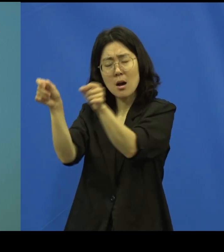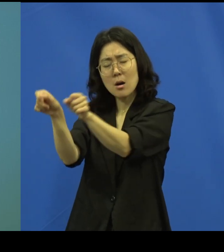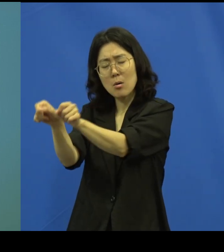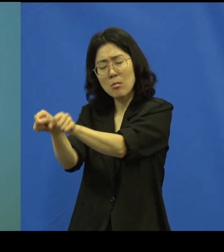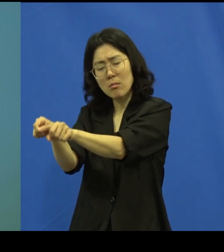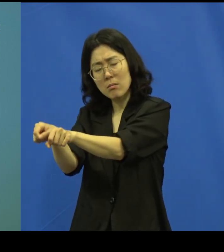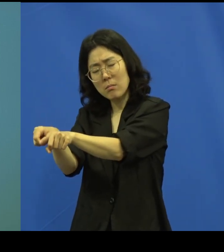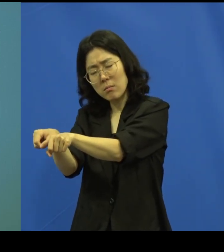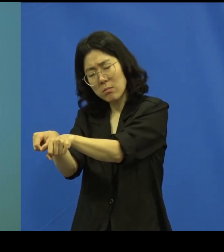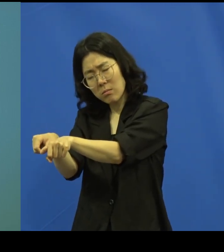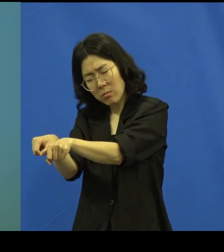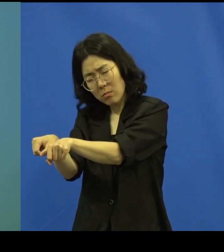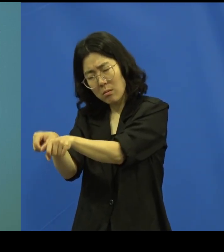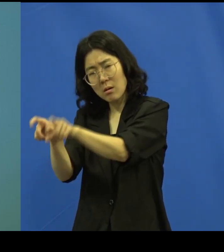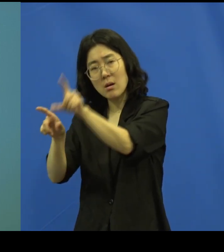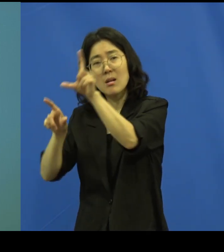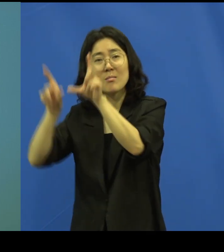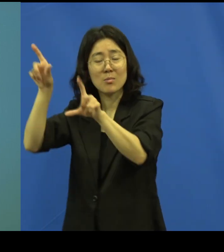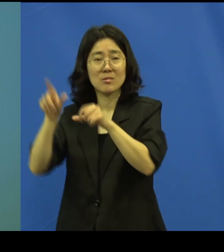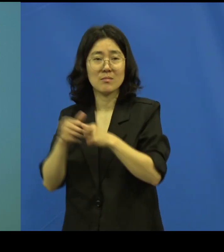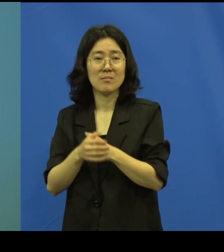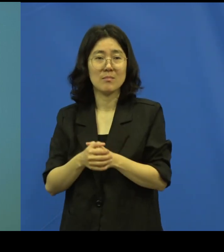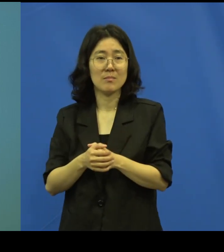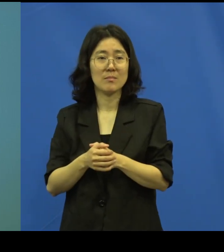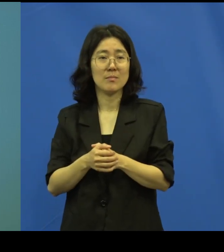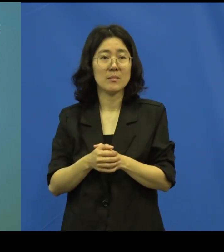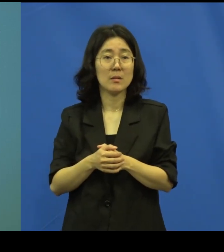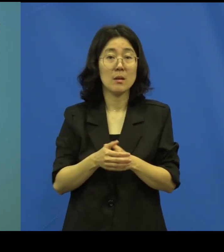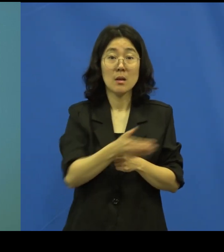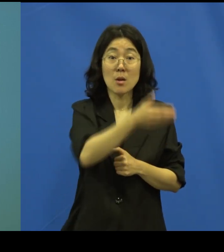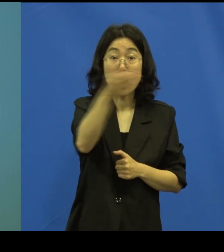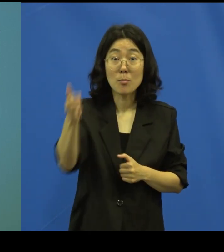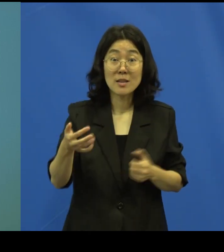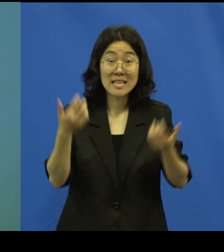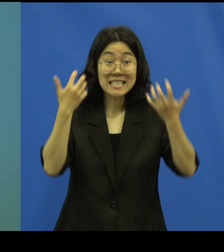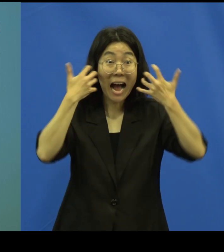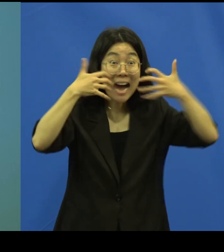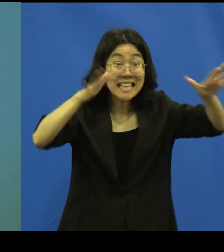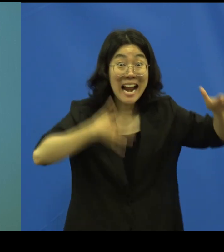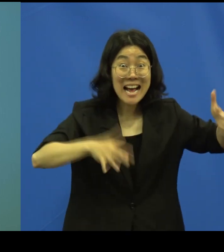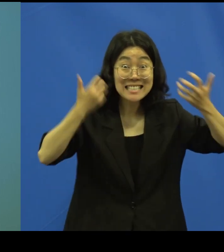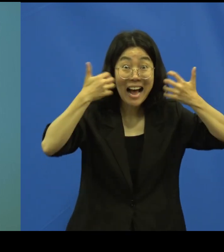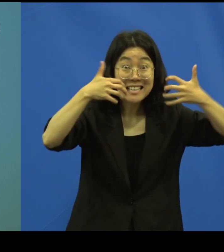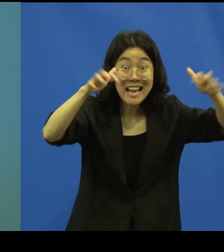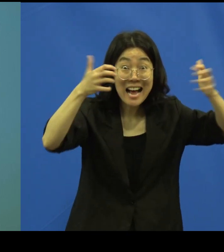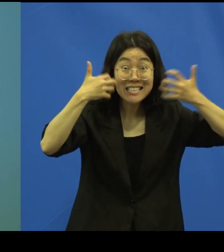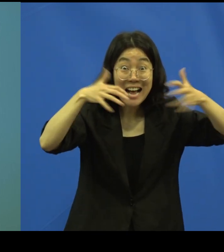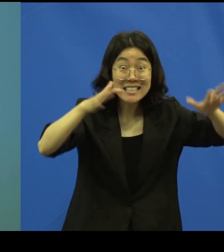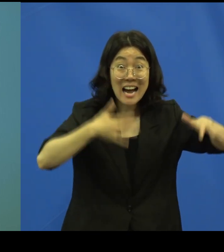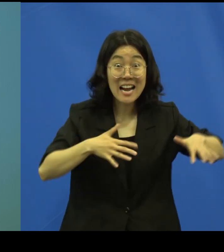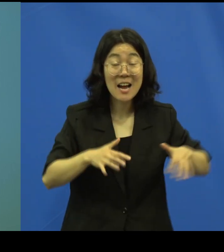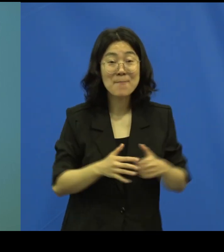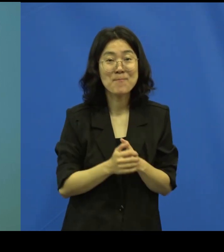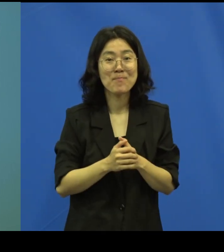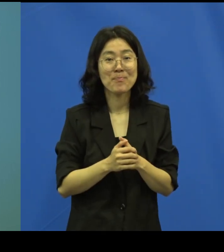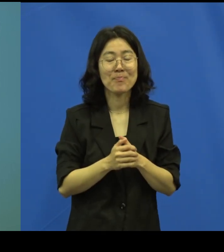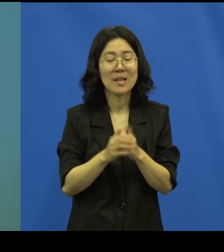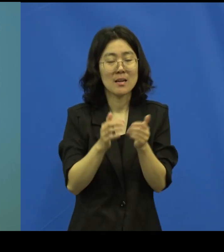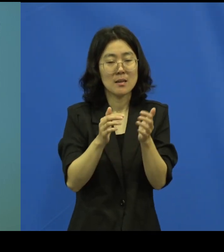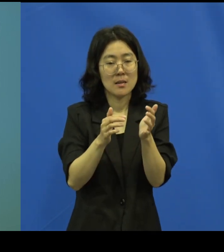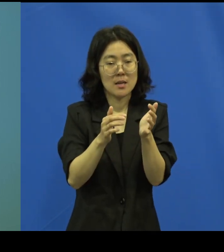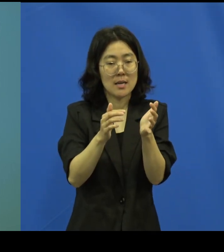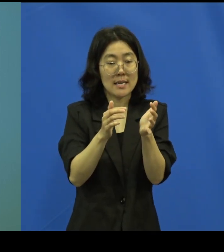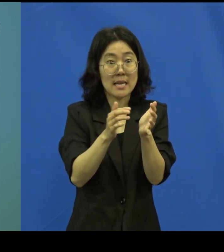사자의 개념이에요. 사자에서 어린 양으로 바뀝니다. 여러분, 요한이 주목하는 그리스도는